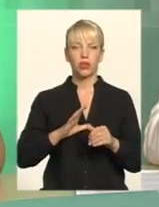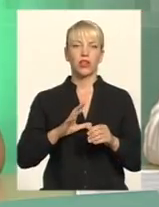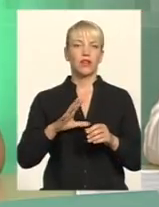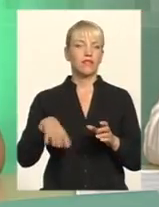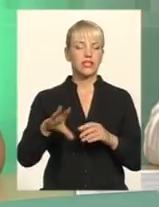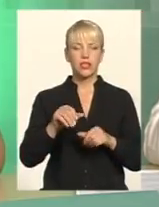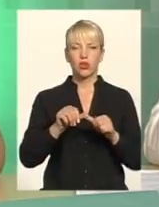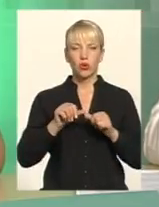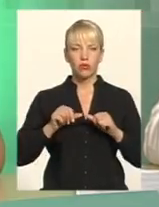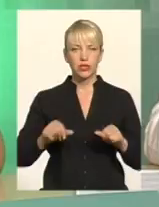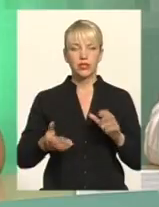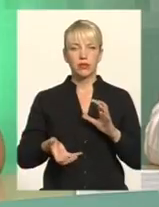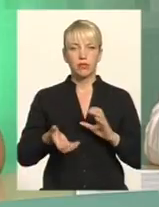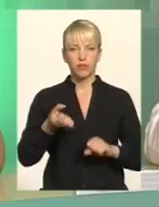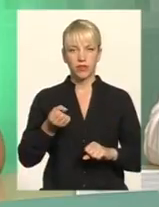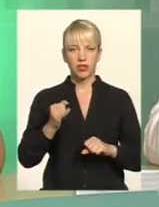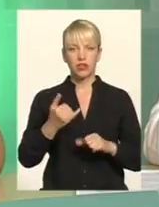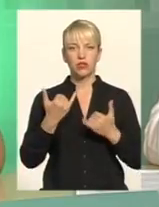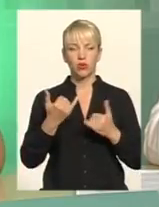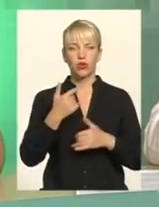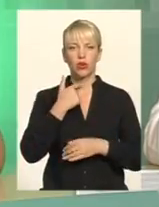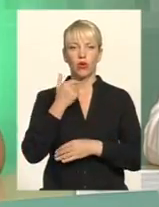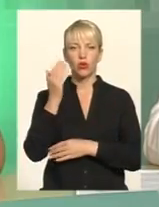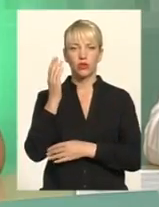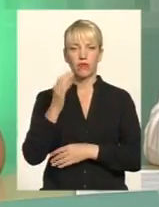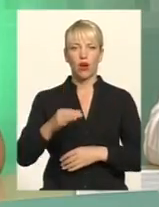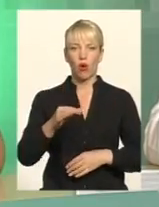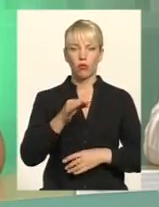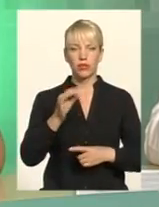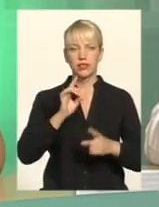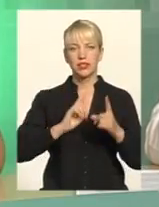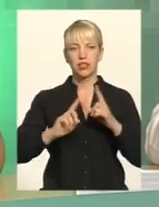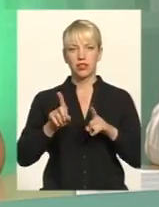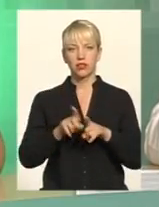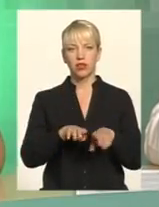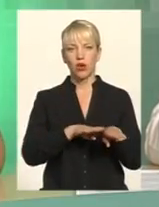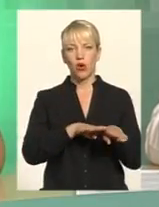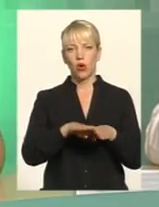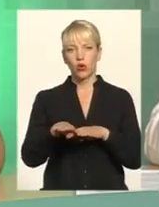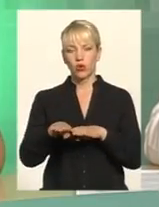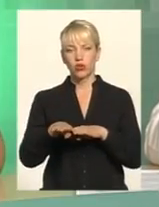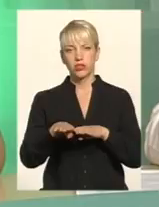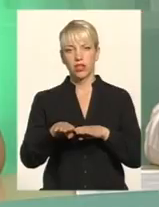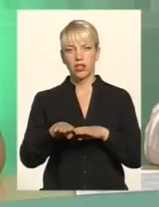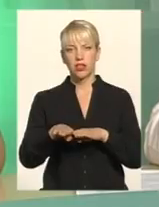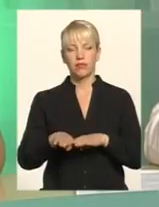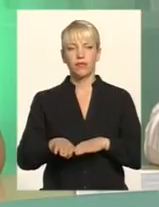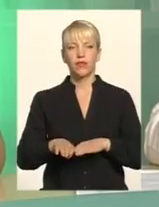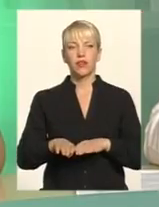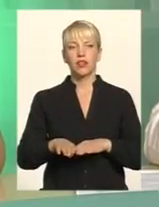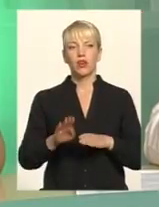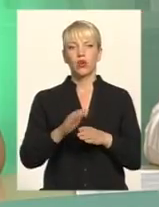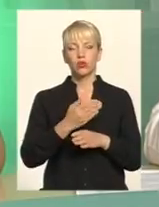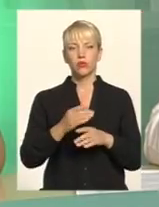І сьогодні практично голосування в обласній раді було також одностайним. Так що я думаю, що розподіл цих